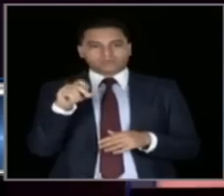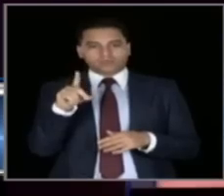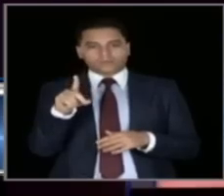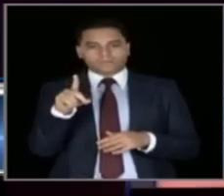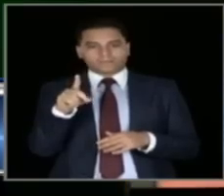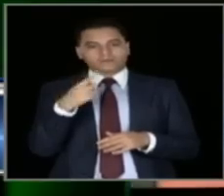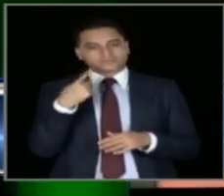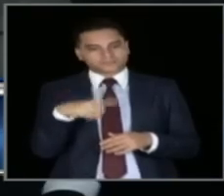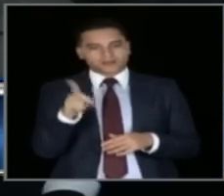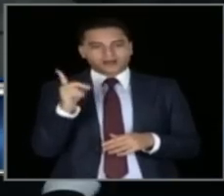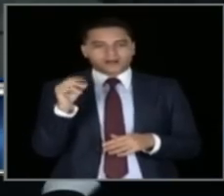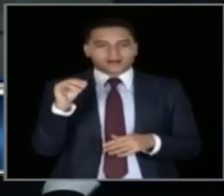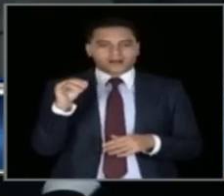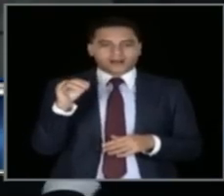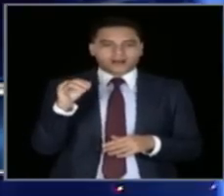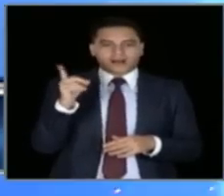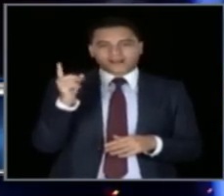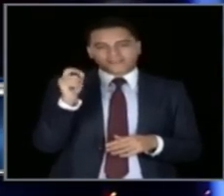صحيحه.